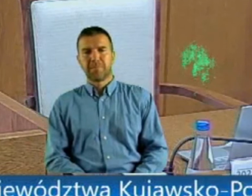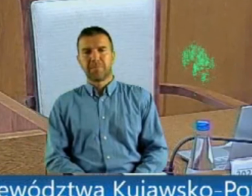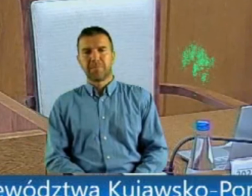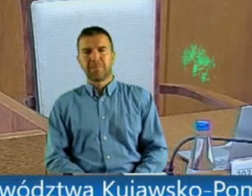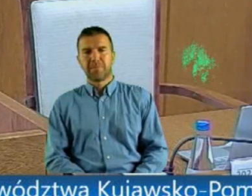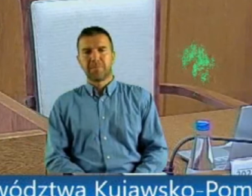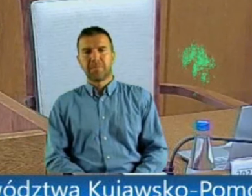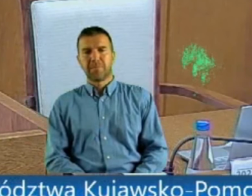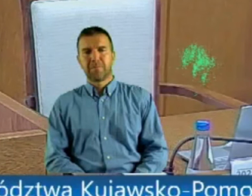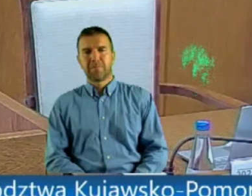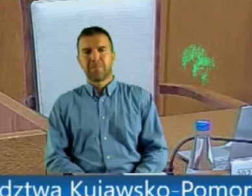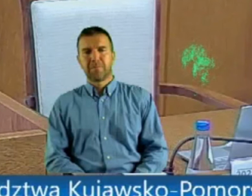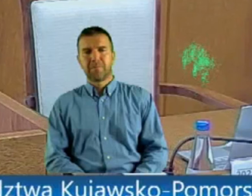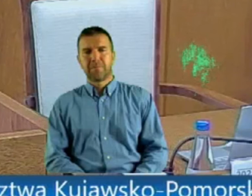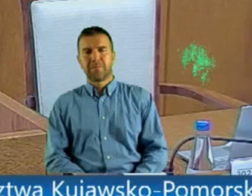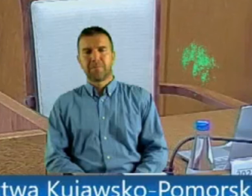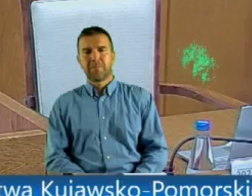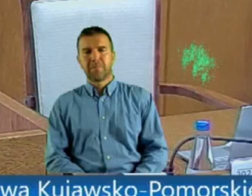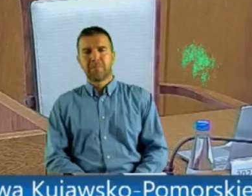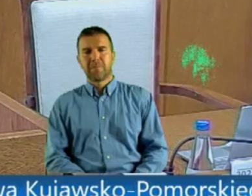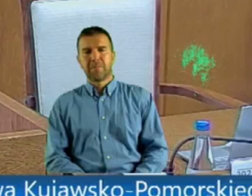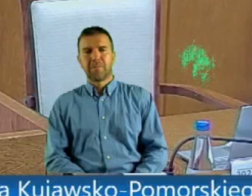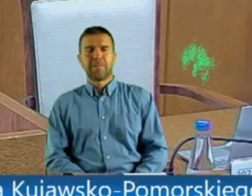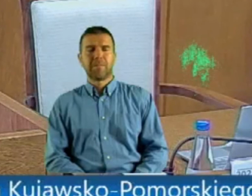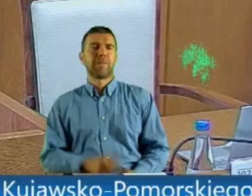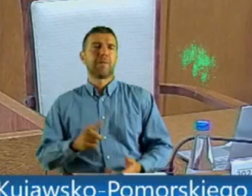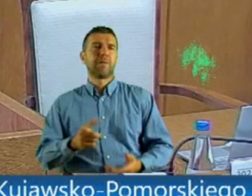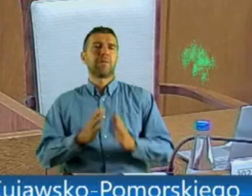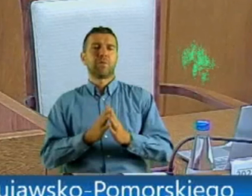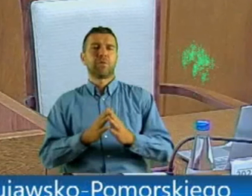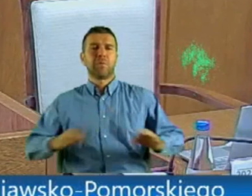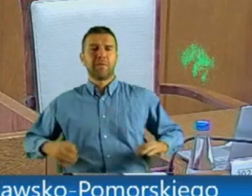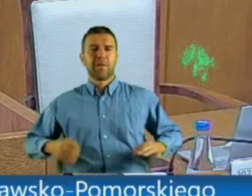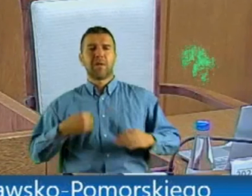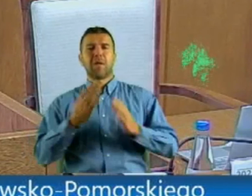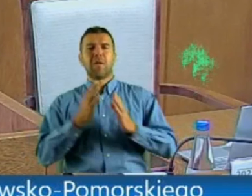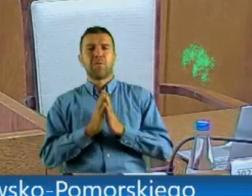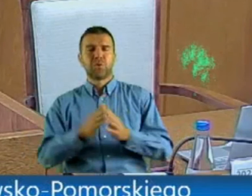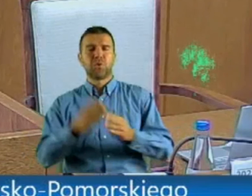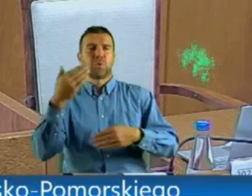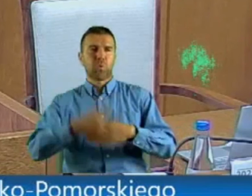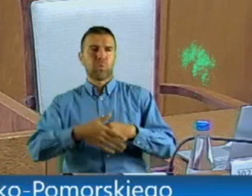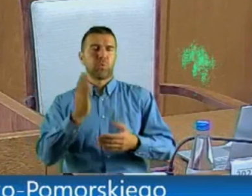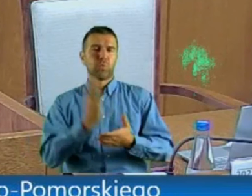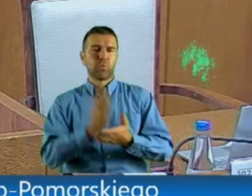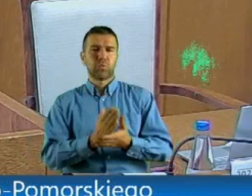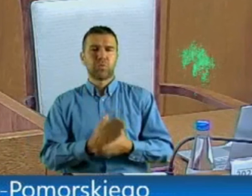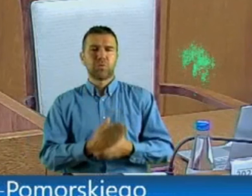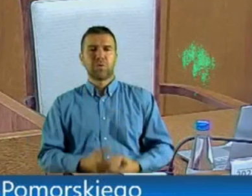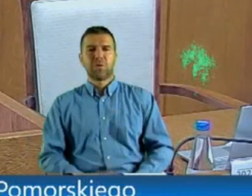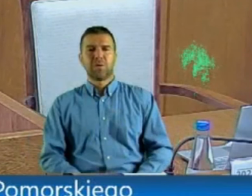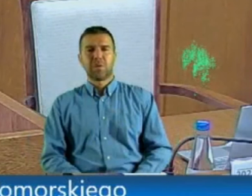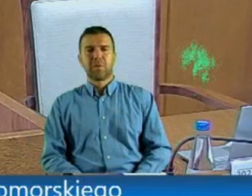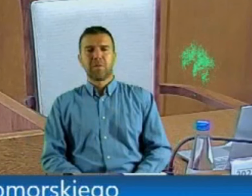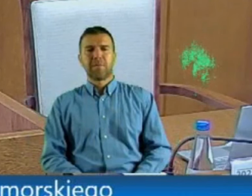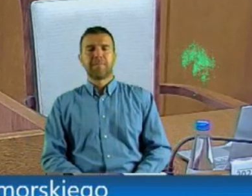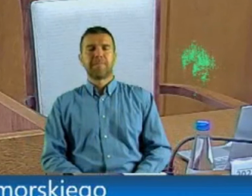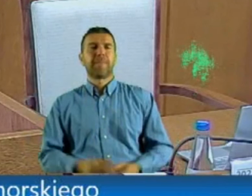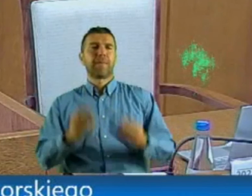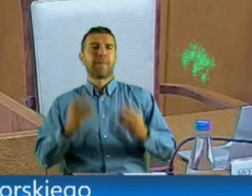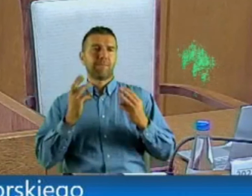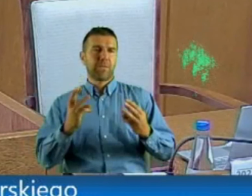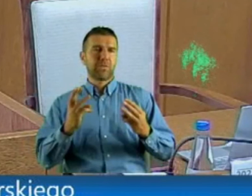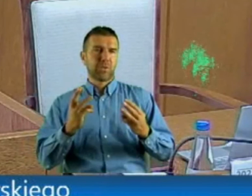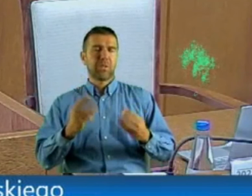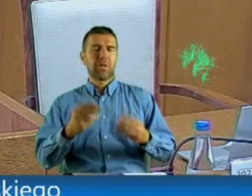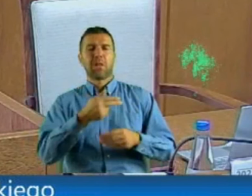tak naprawdę warsztatowe. Na tym, proszę Państwa, ja chciałbym pomału skończyć dość ważnym akcentem.